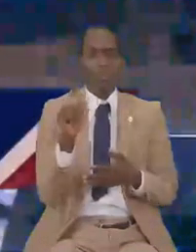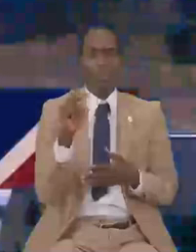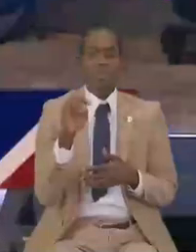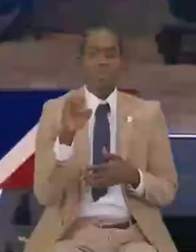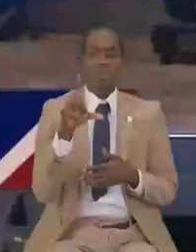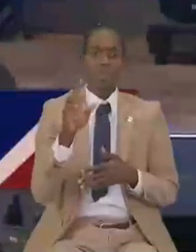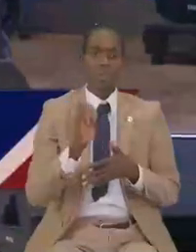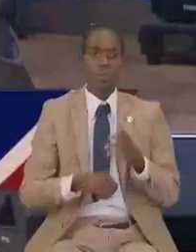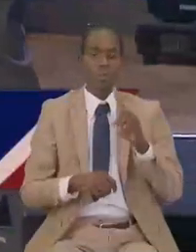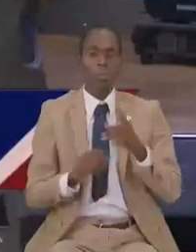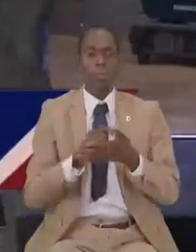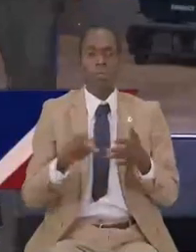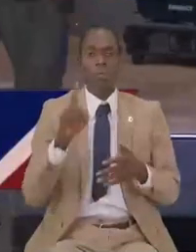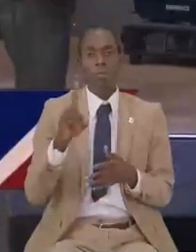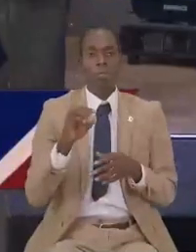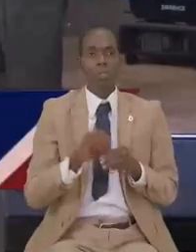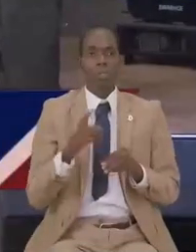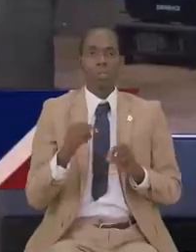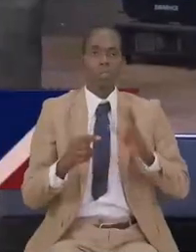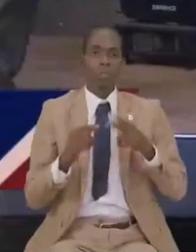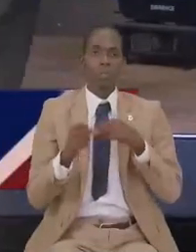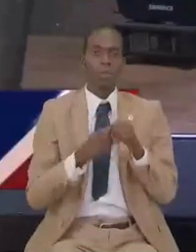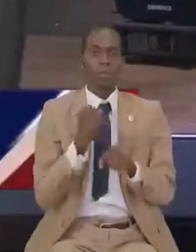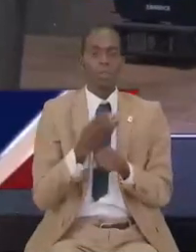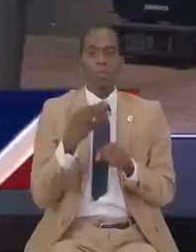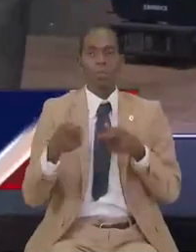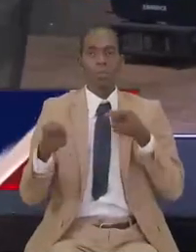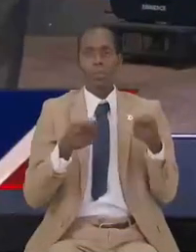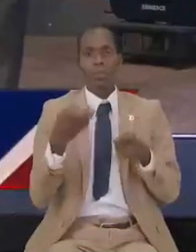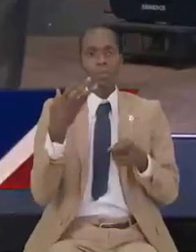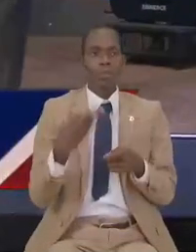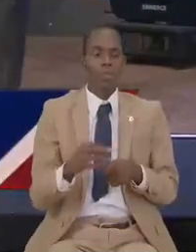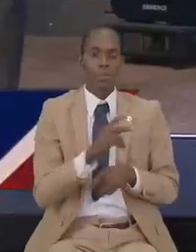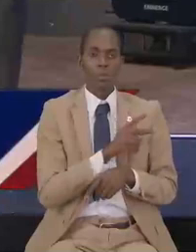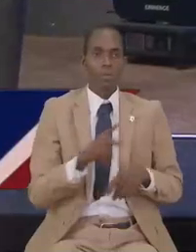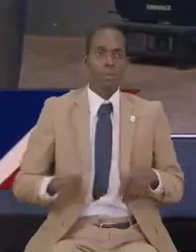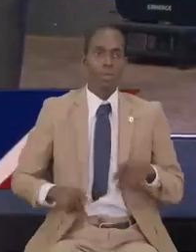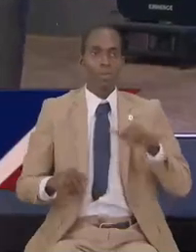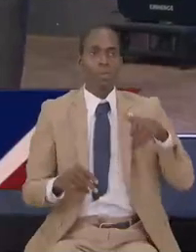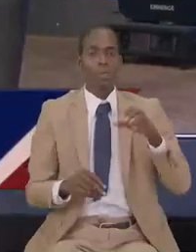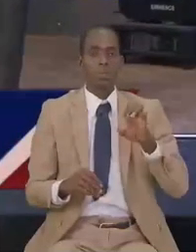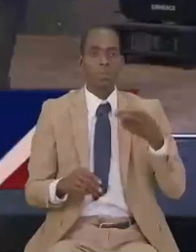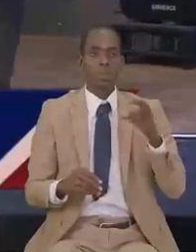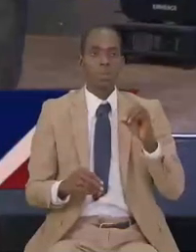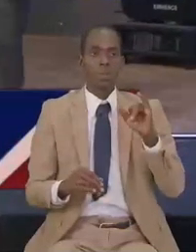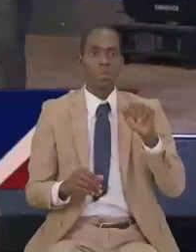Bible. Daniel 1, verset 1. La troisième année du règne de Joachim, roi de